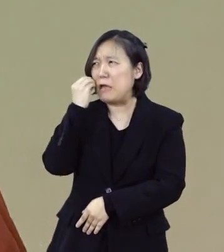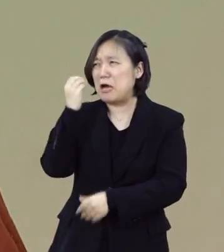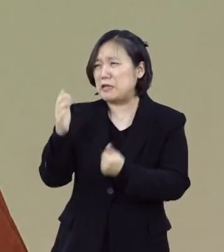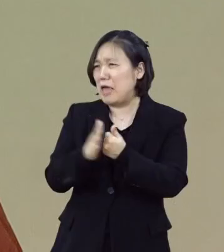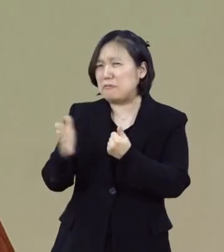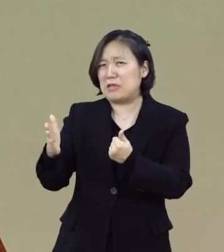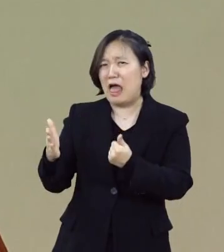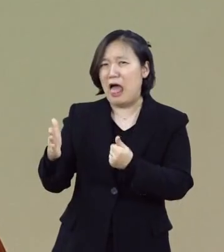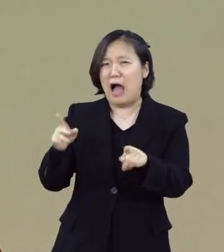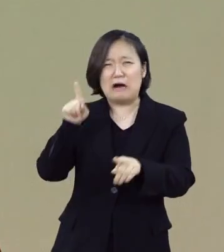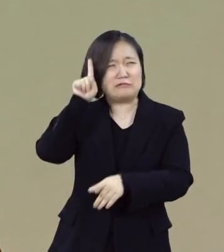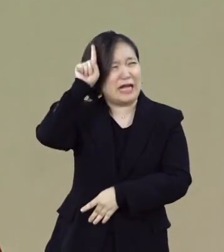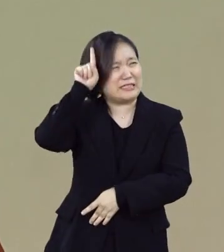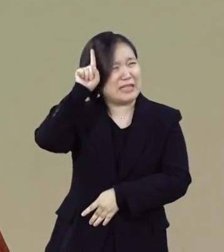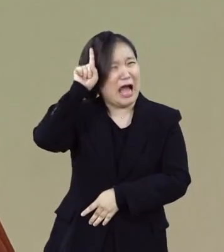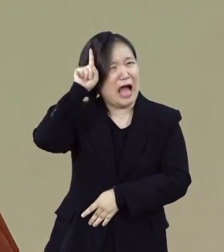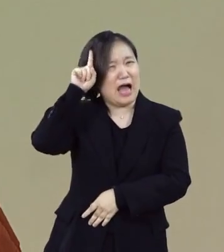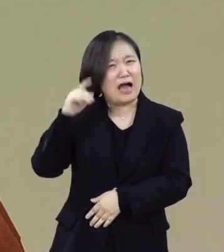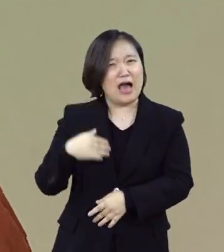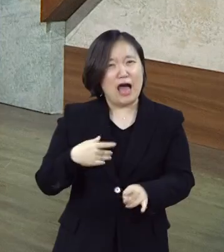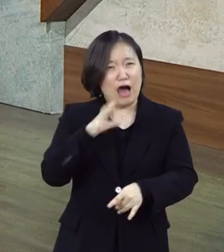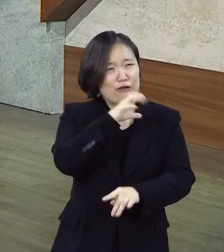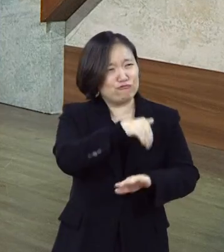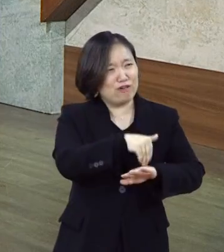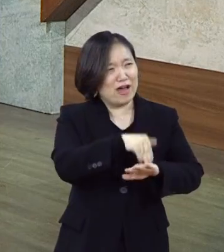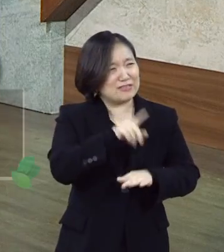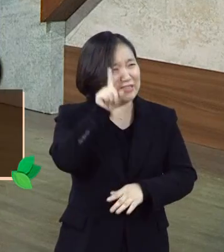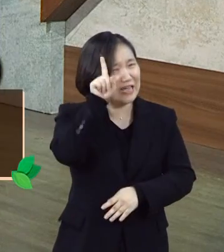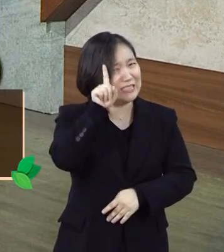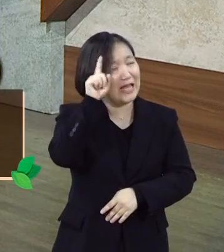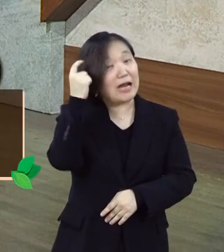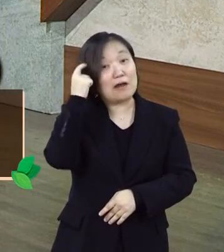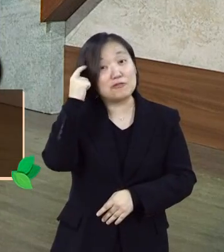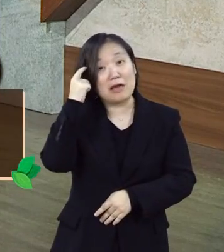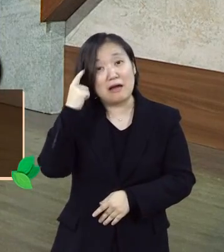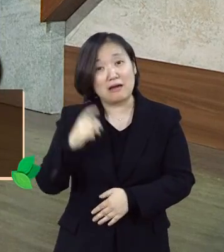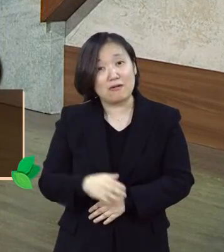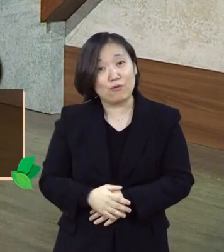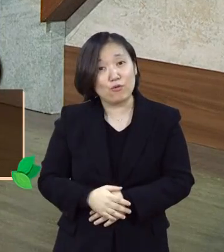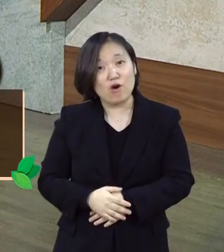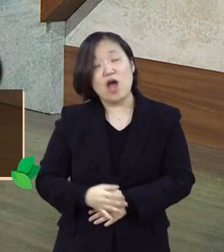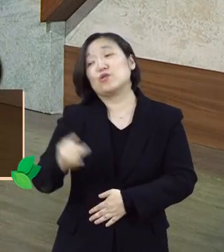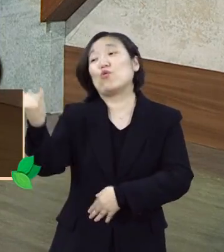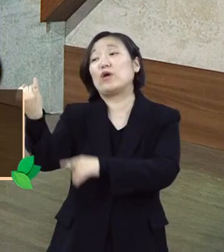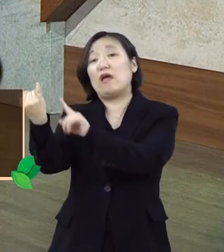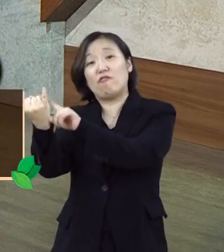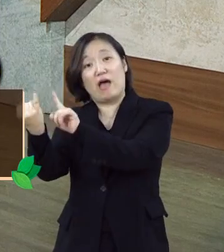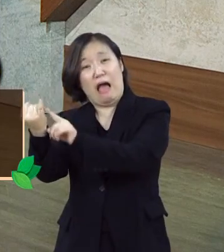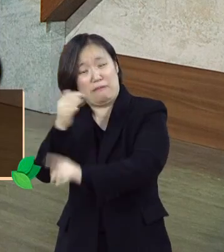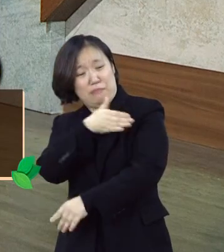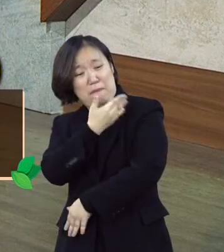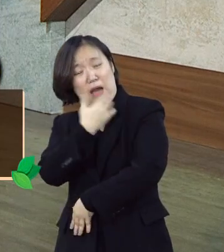짜증나 막 이렇게 마음에. 그리고 그 술집에 웃음을 파는